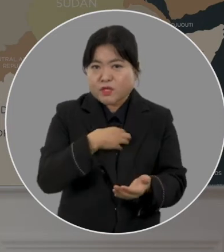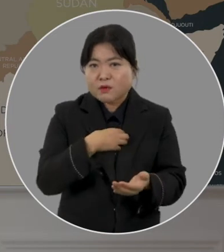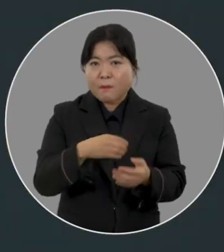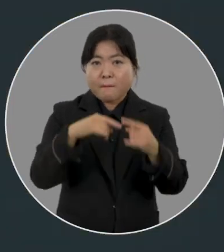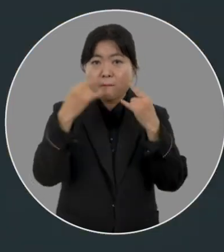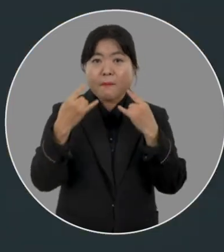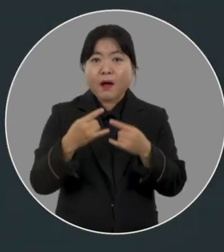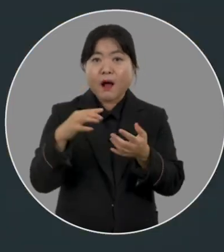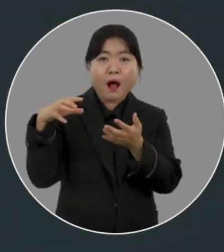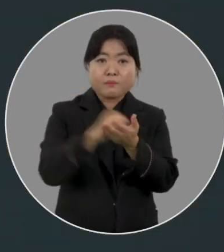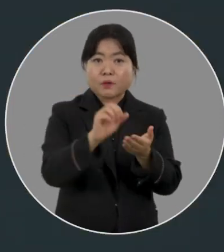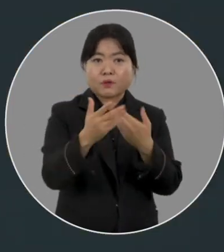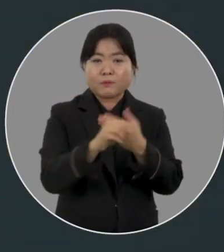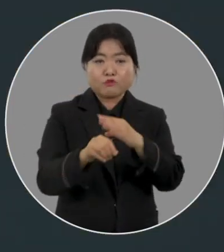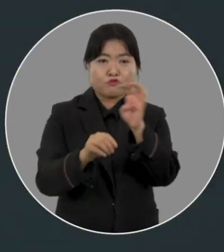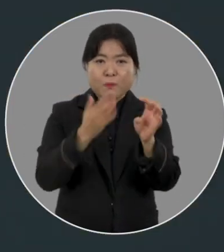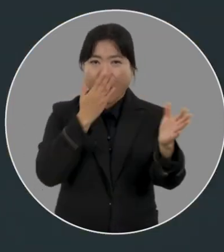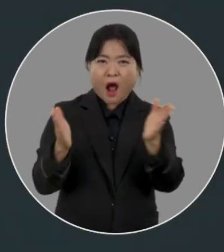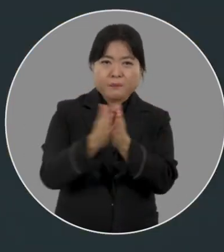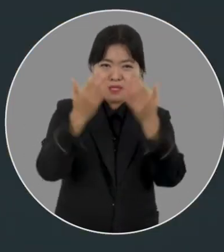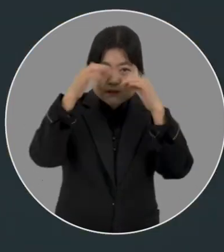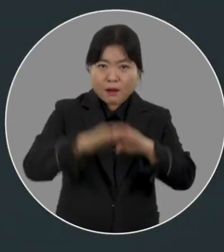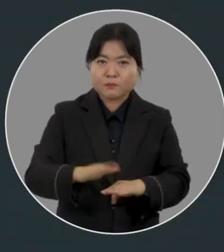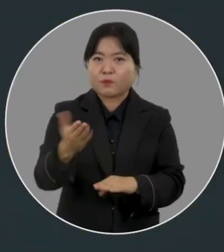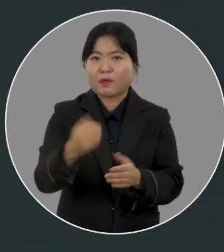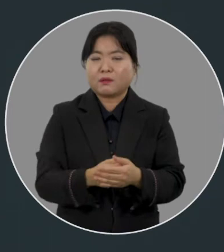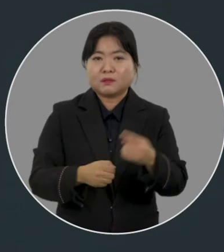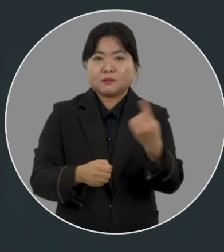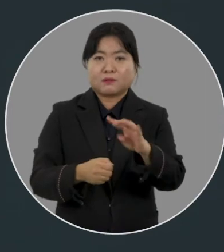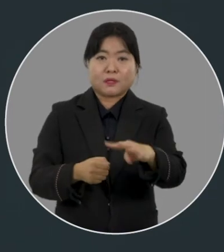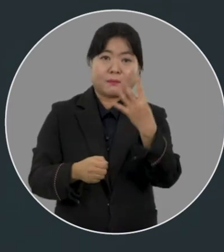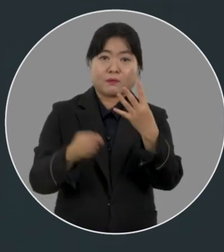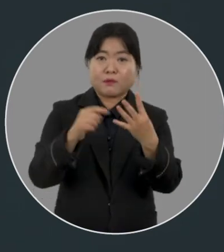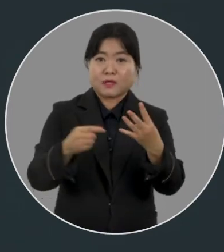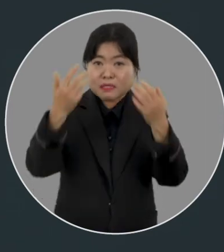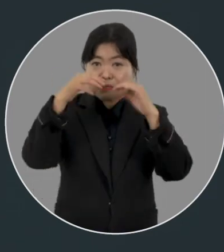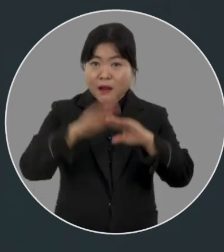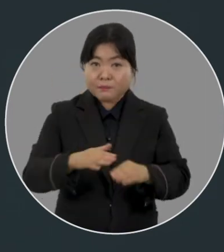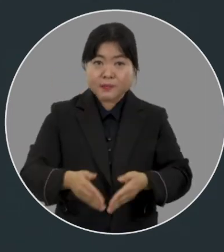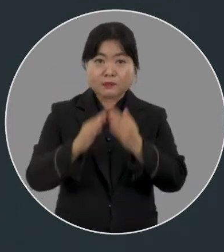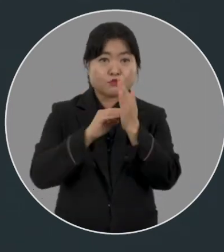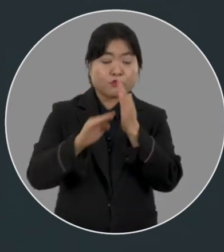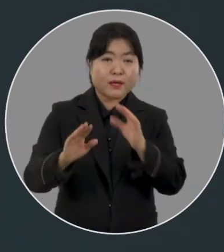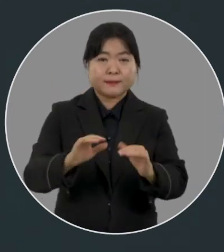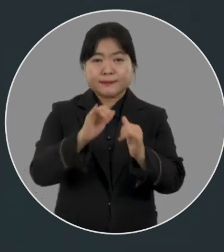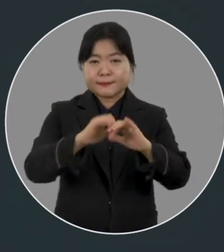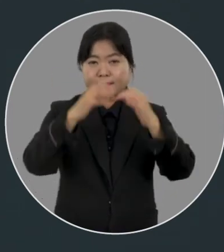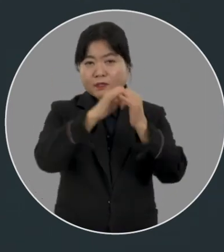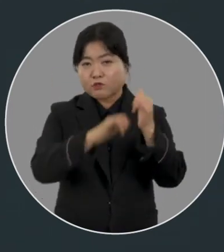이슬람화됩니다. 지난 1400년 이슬람 창시 이후 세계사 최대의 미스터리 중에 하나는 한